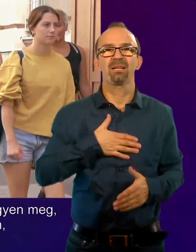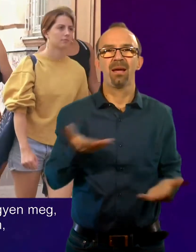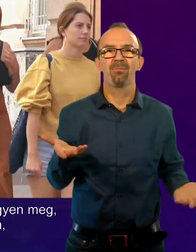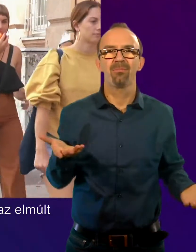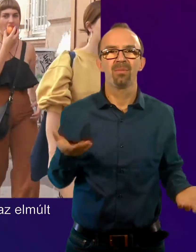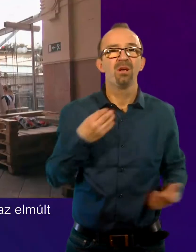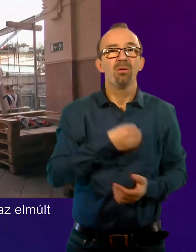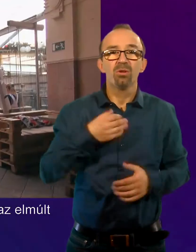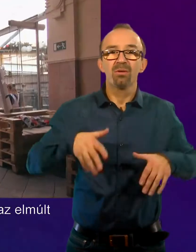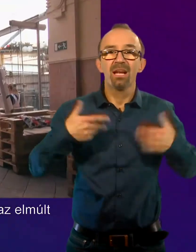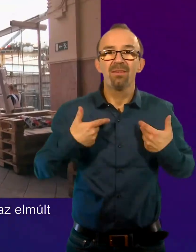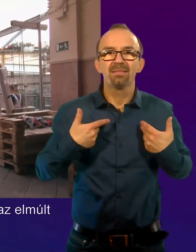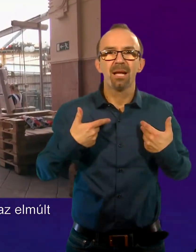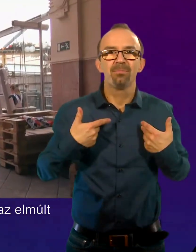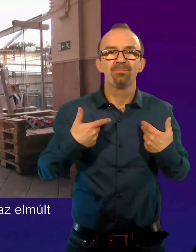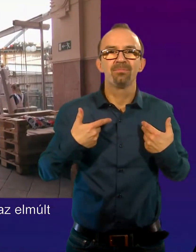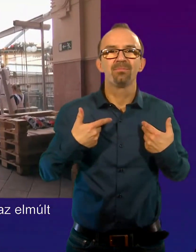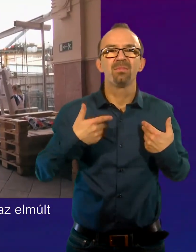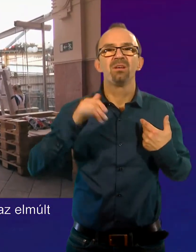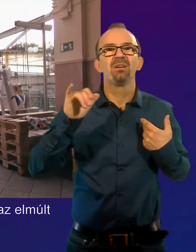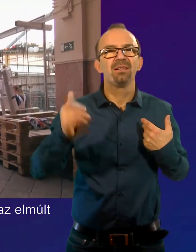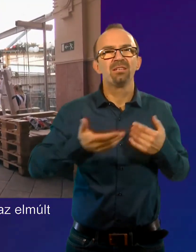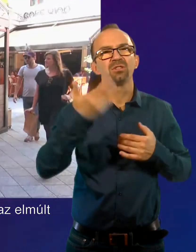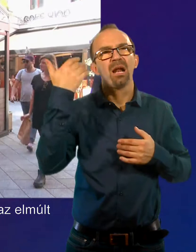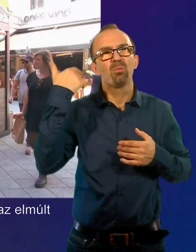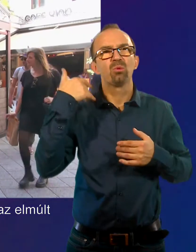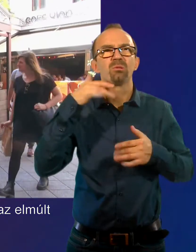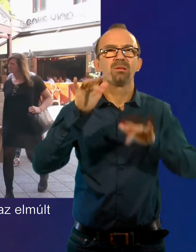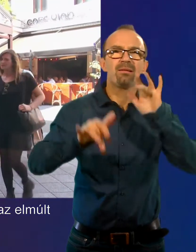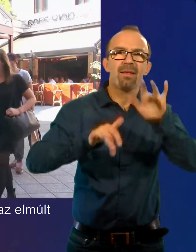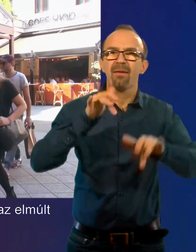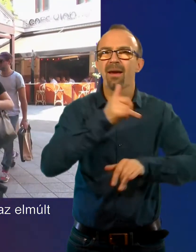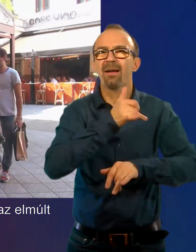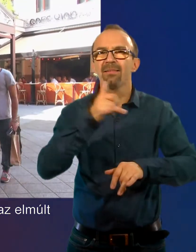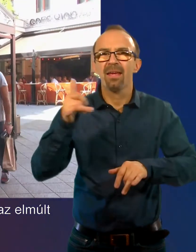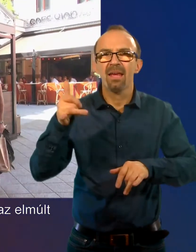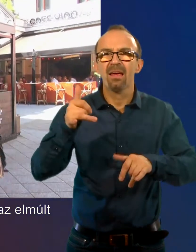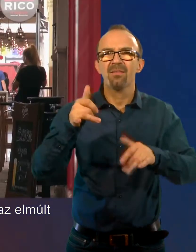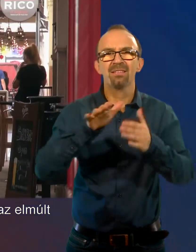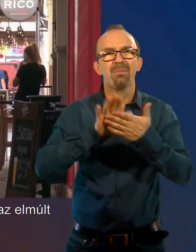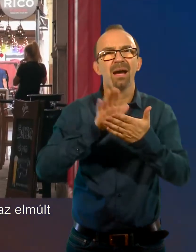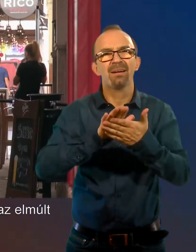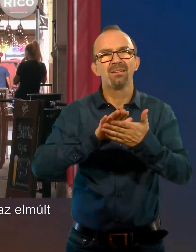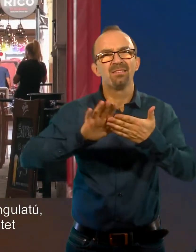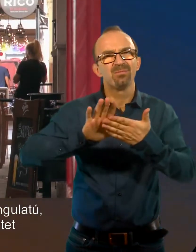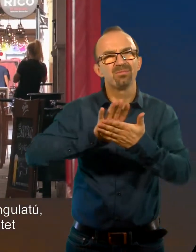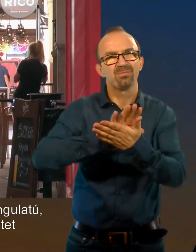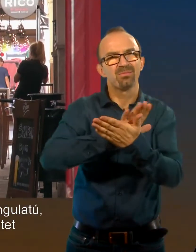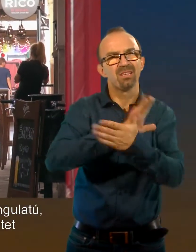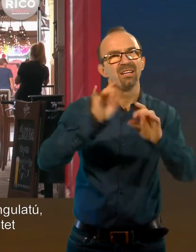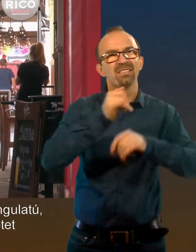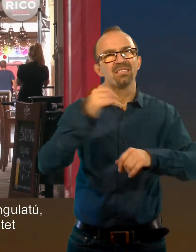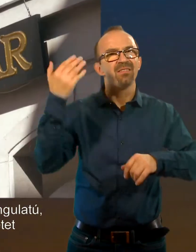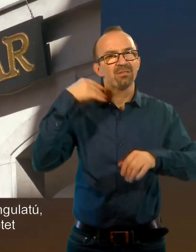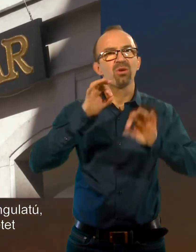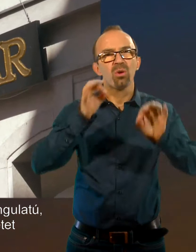nekem, és én borzasztóan élveztem is. És aztán az elmúlt néhány év alatt ez eltolódott. Ami 10 évvel